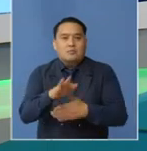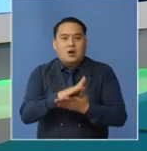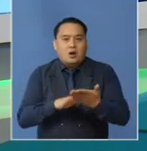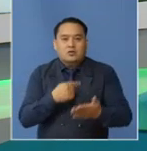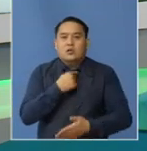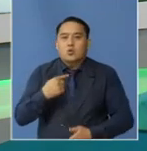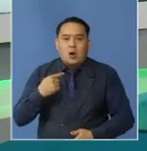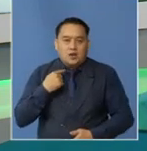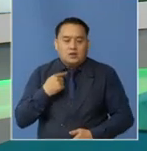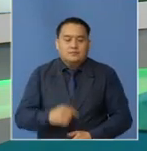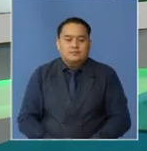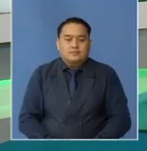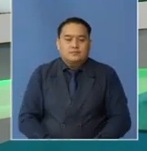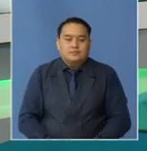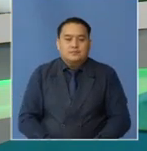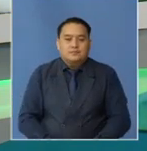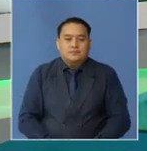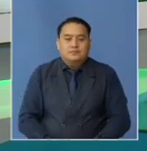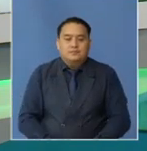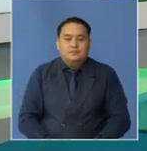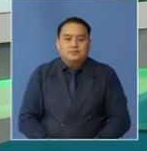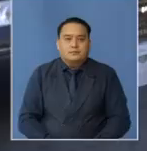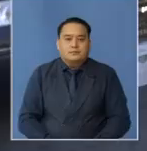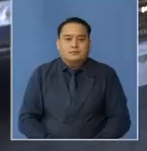продолжается в областном центре. Подробности в материале.